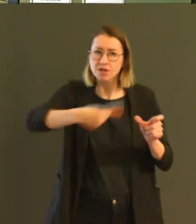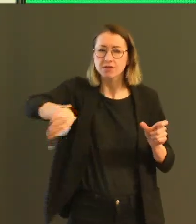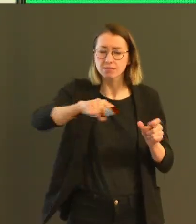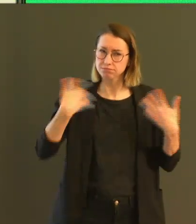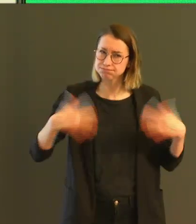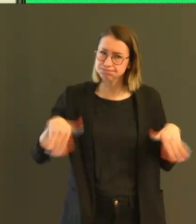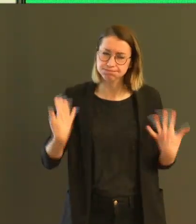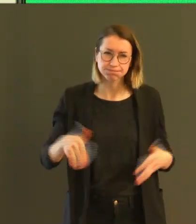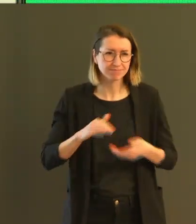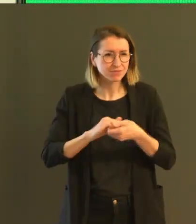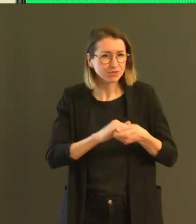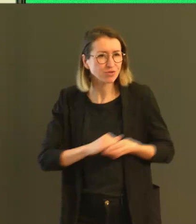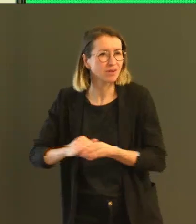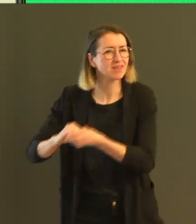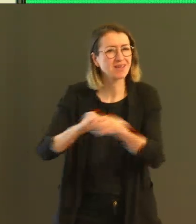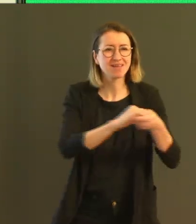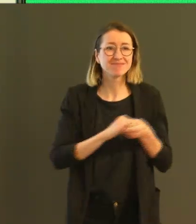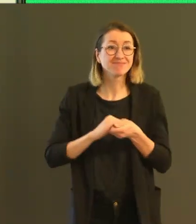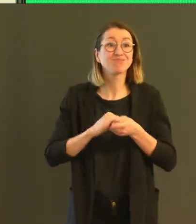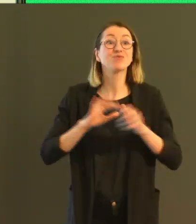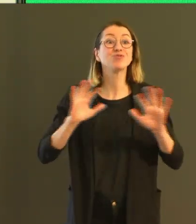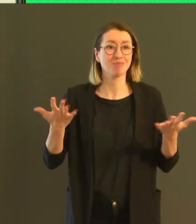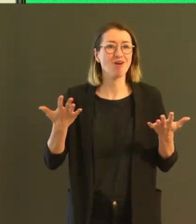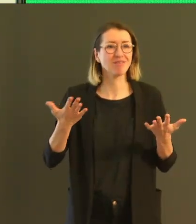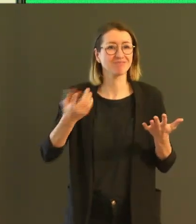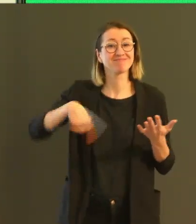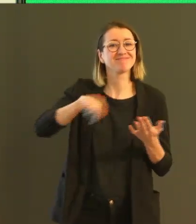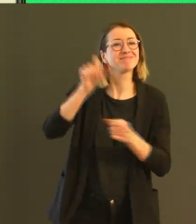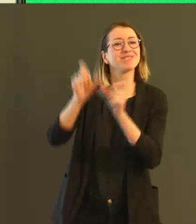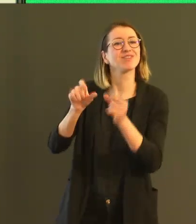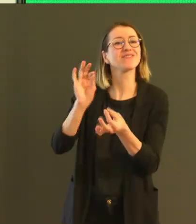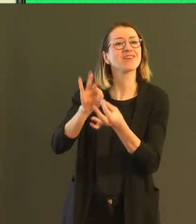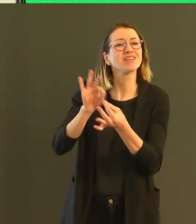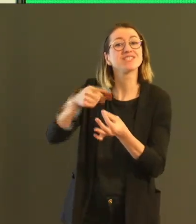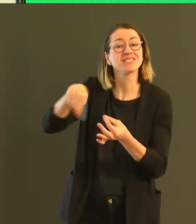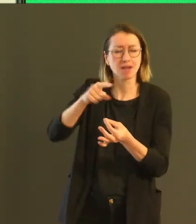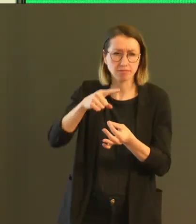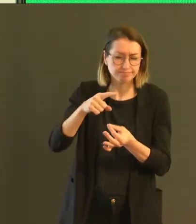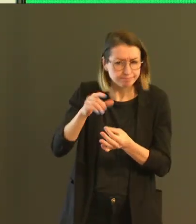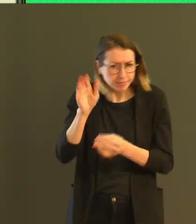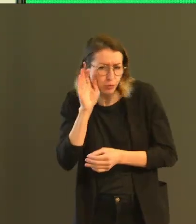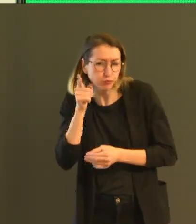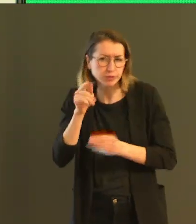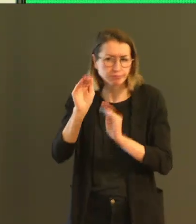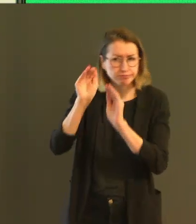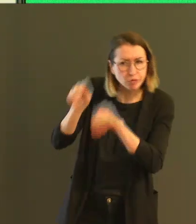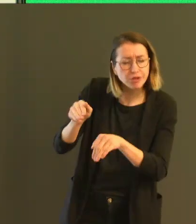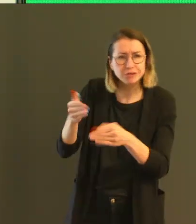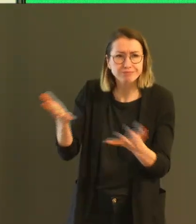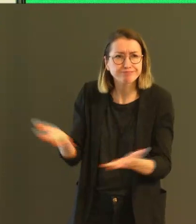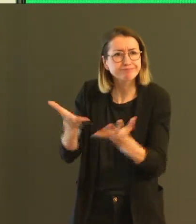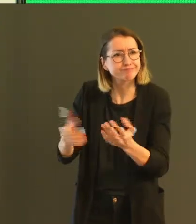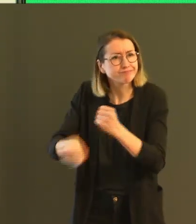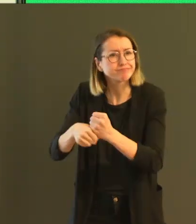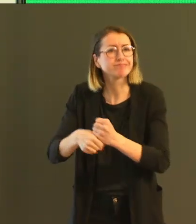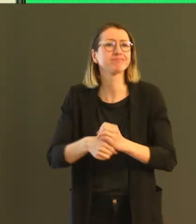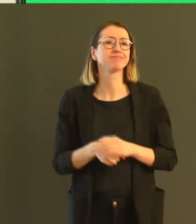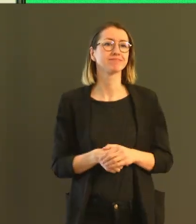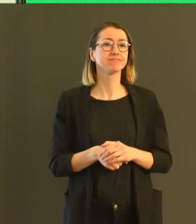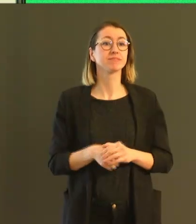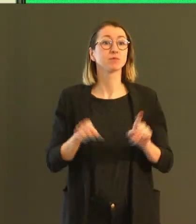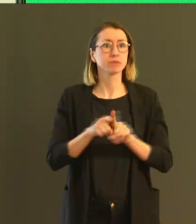envers les plus vulnérables de notre société il ya également eu énormément d'initiatives citoyennes que nous avons tous